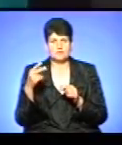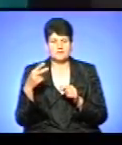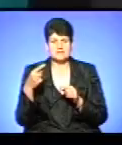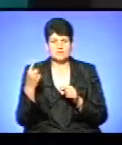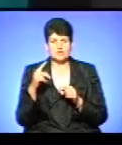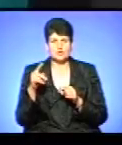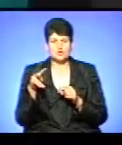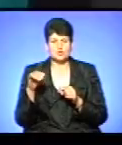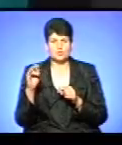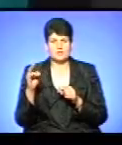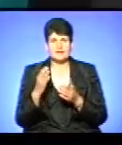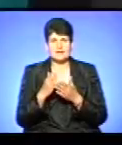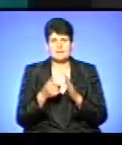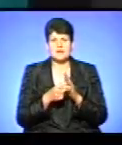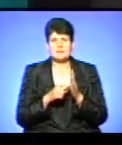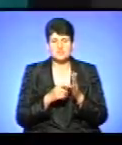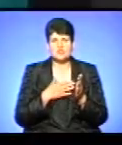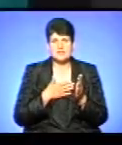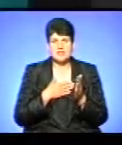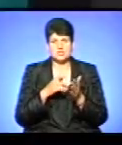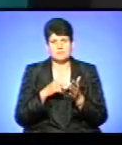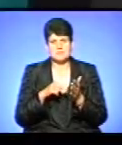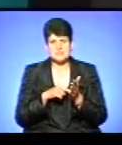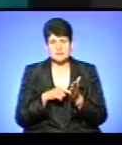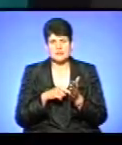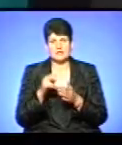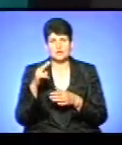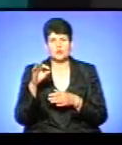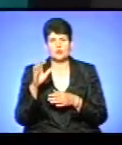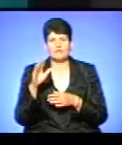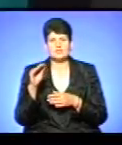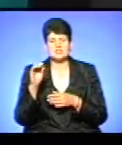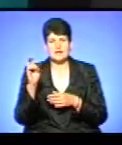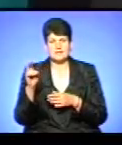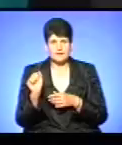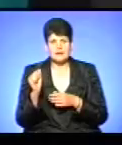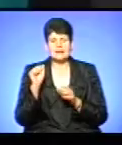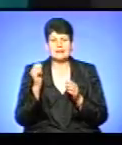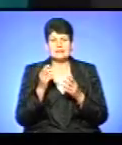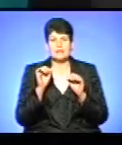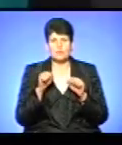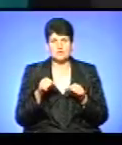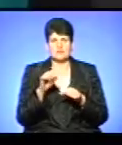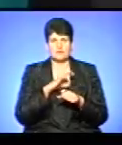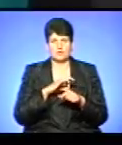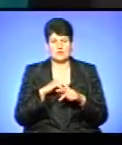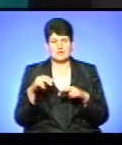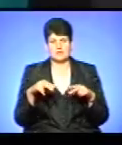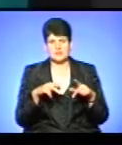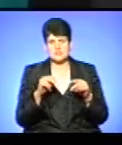Луки є приміщення наше, міське Довженка, де можна використовувати для хореографії, це є